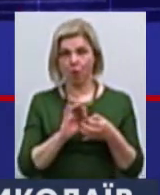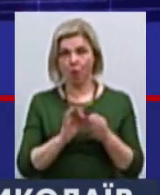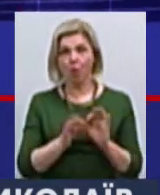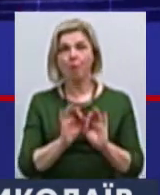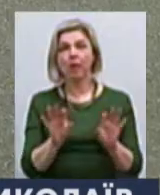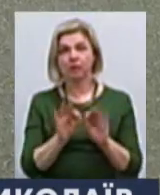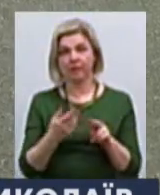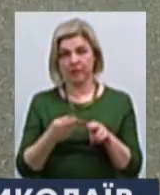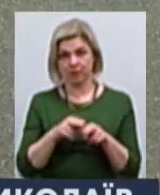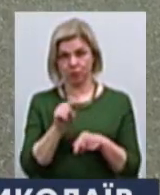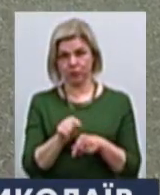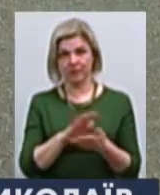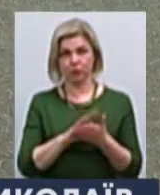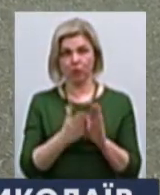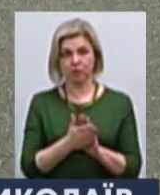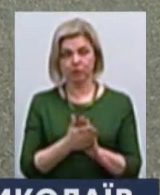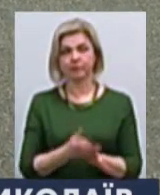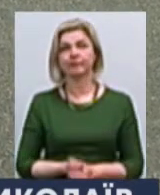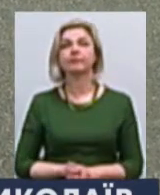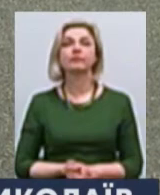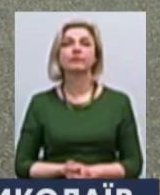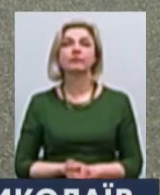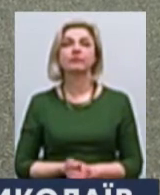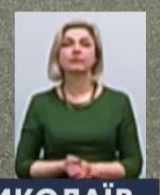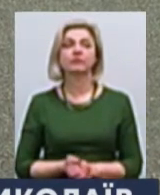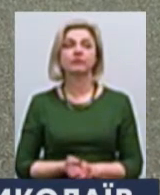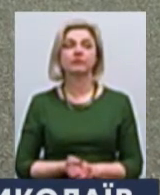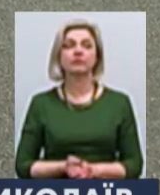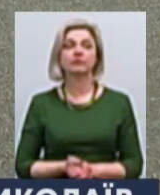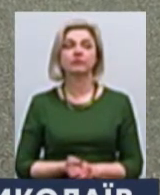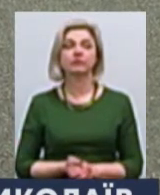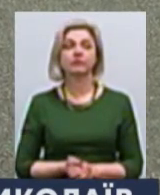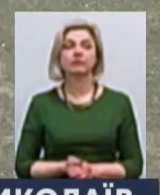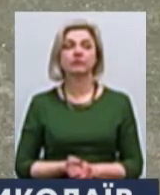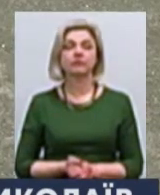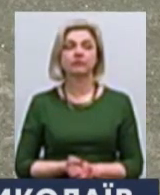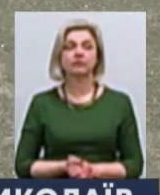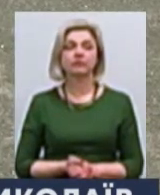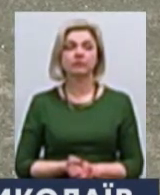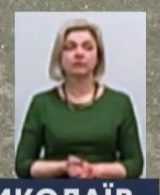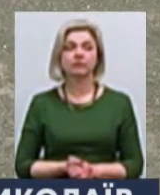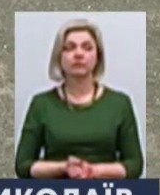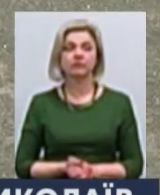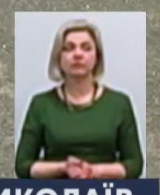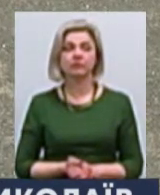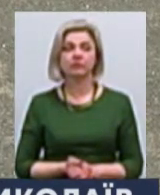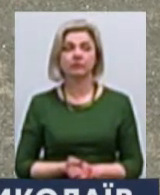цю ситуацію, яка склалась навколо майданчика. Я зараз не відряджений, тому давайте на